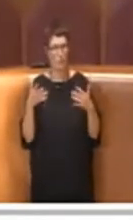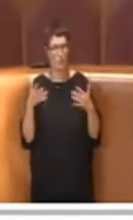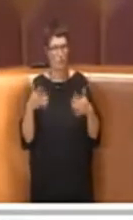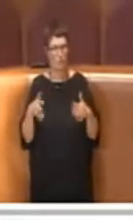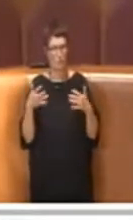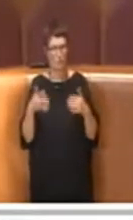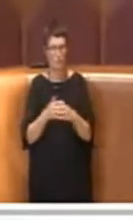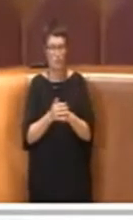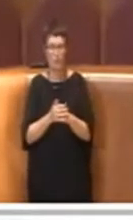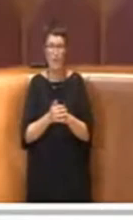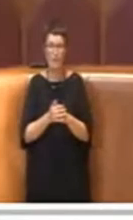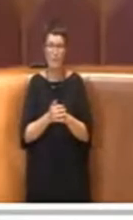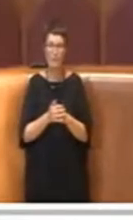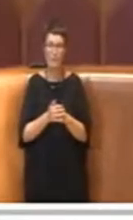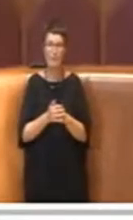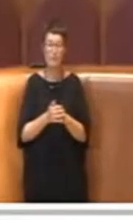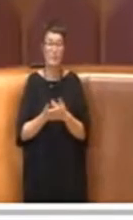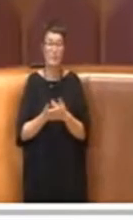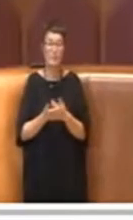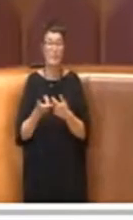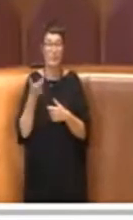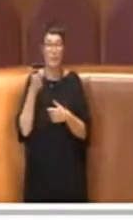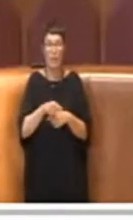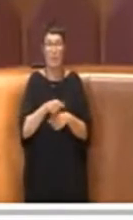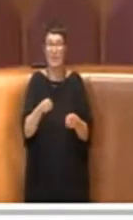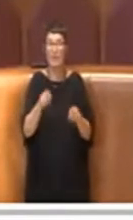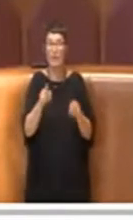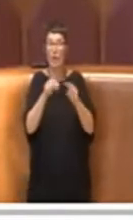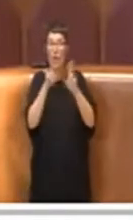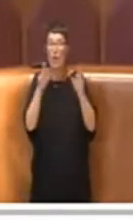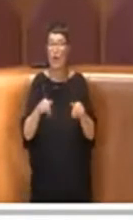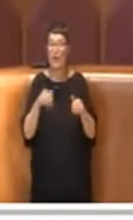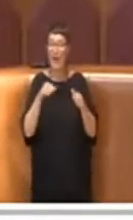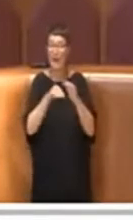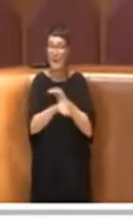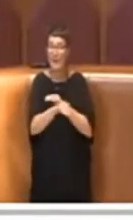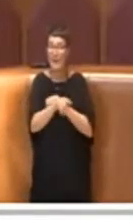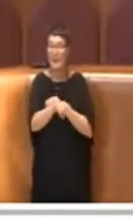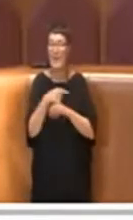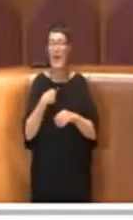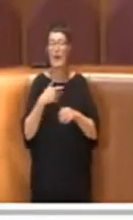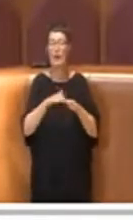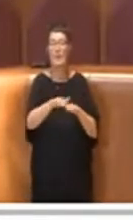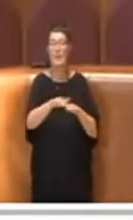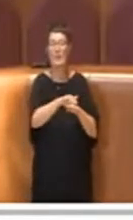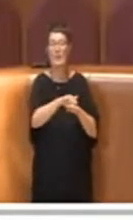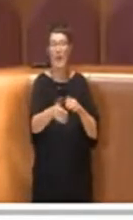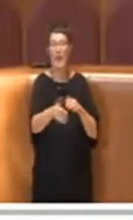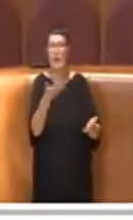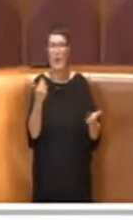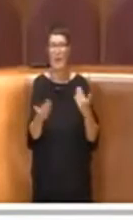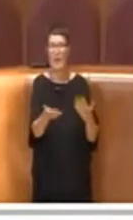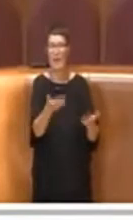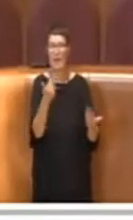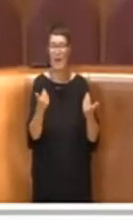compensare i coperti persi all'interno dei locali per il rispetto delle distanze di sicurezza. Quindi,